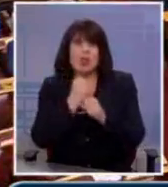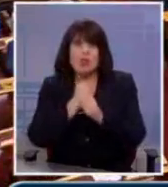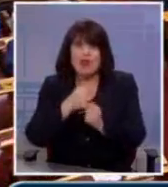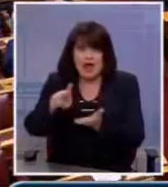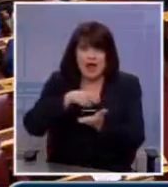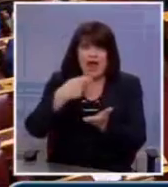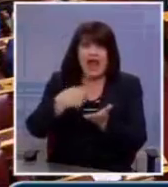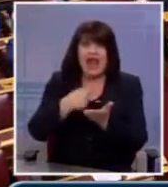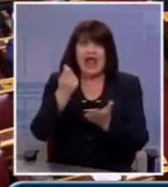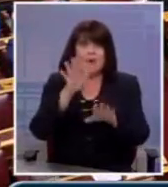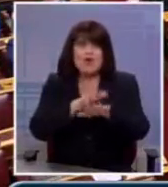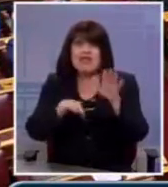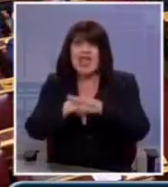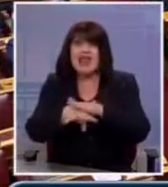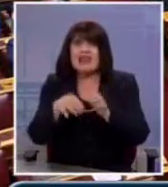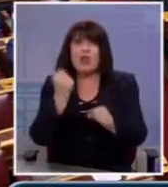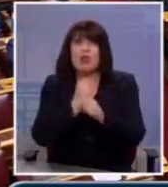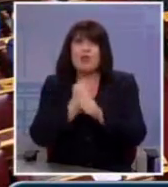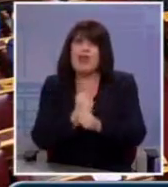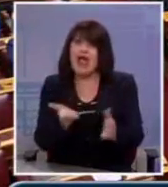Δεν ζούσατε ποτέ από τα χέρια σας.